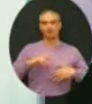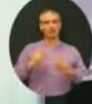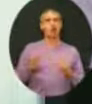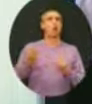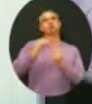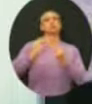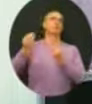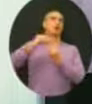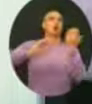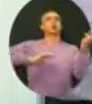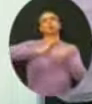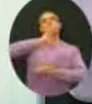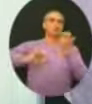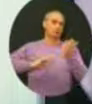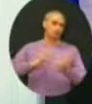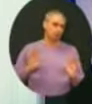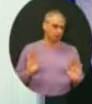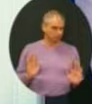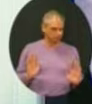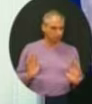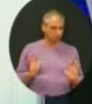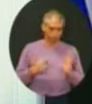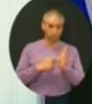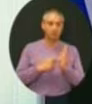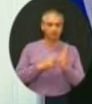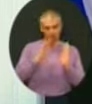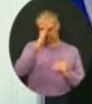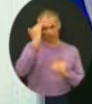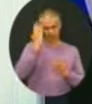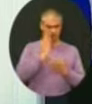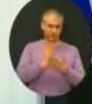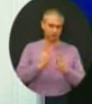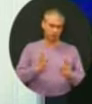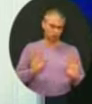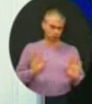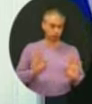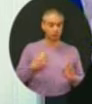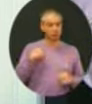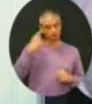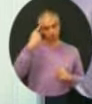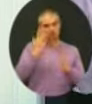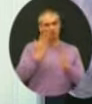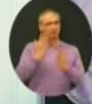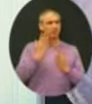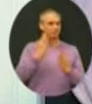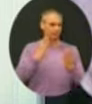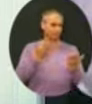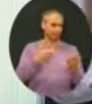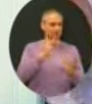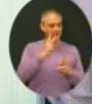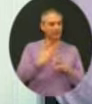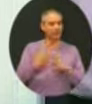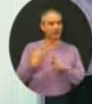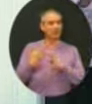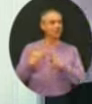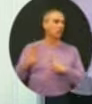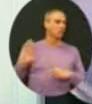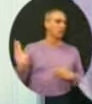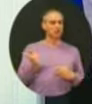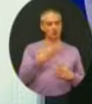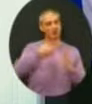מוסיפים עוד חומר לבערה, כי יש מספיק. אני חושב שהבית מפויח, צריך לנקות את כל